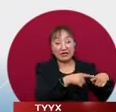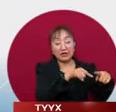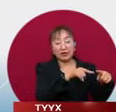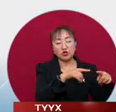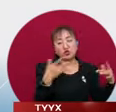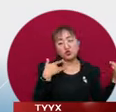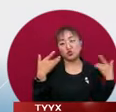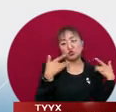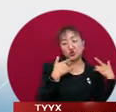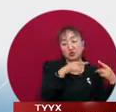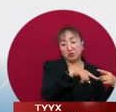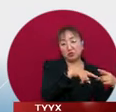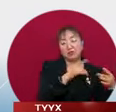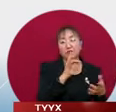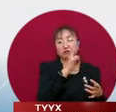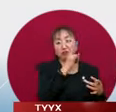бах нэ.